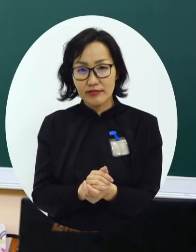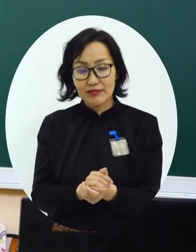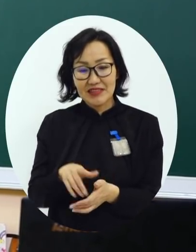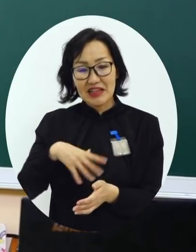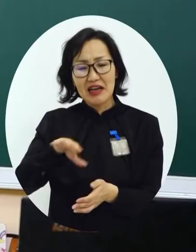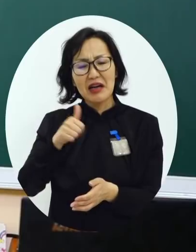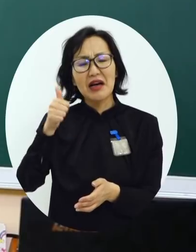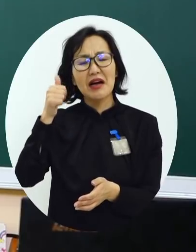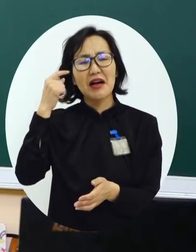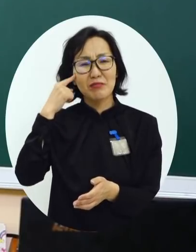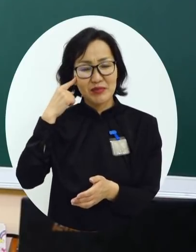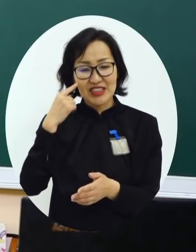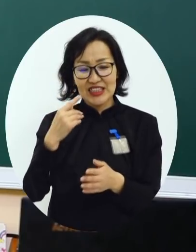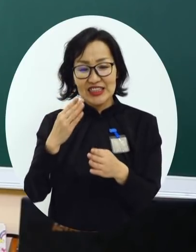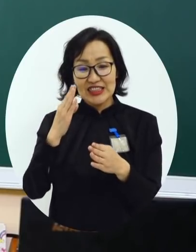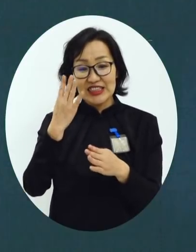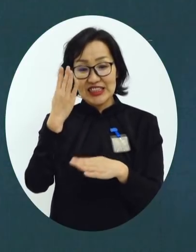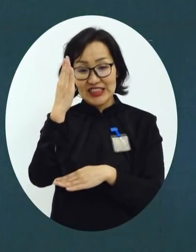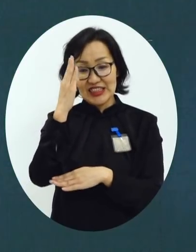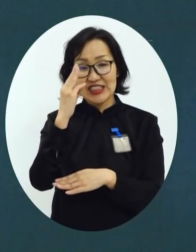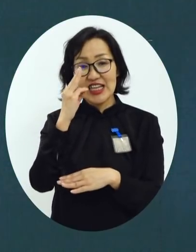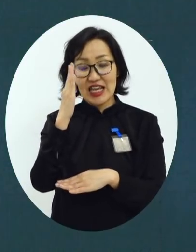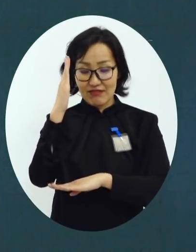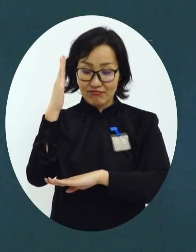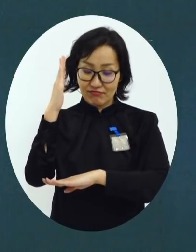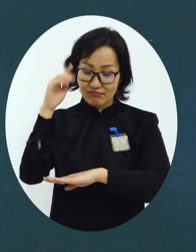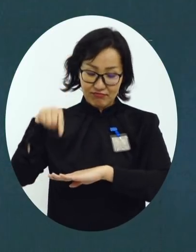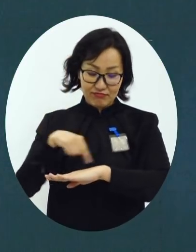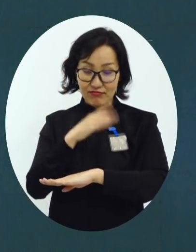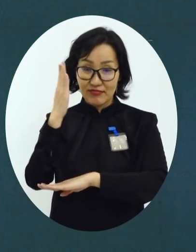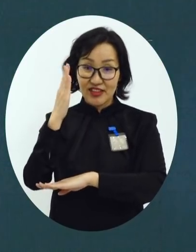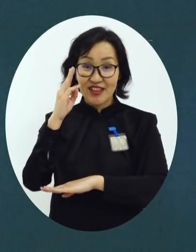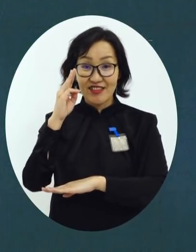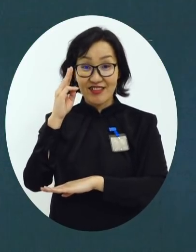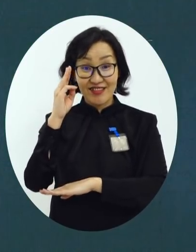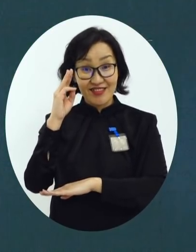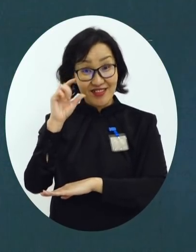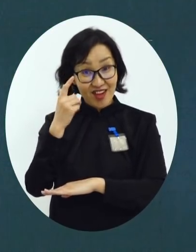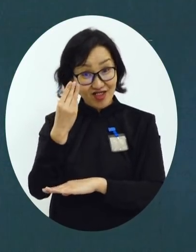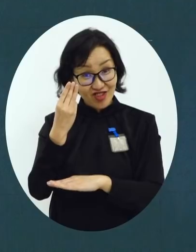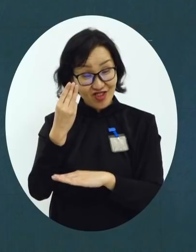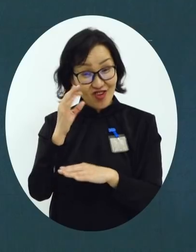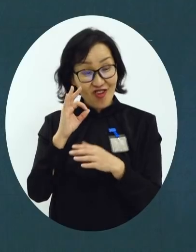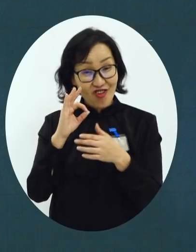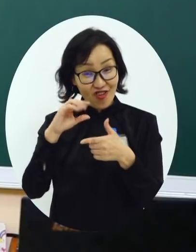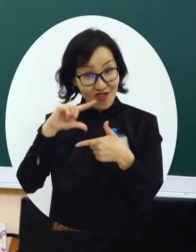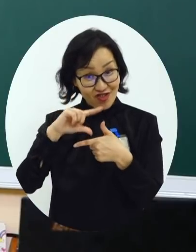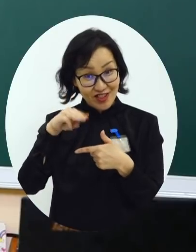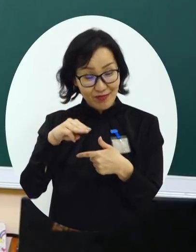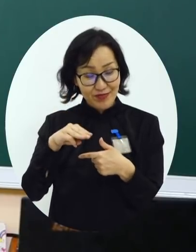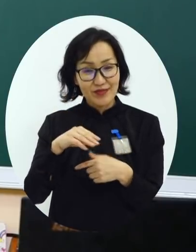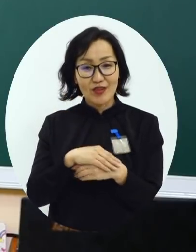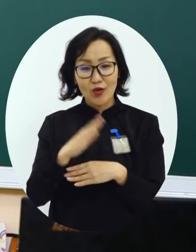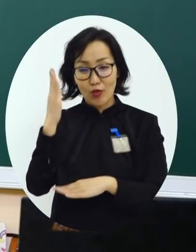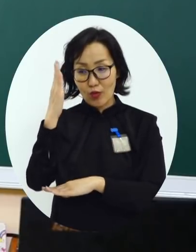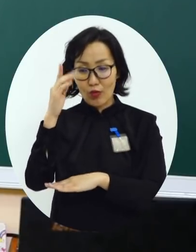За бидний хамгийн сайн мэддэг өөр хэлбэл 90 градусын өнцөг маань тэгш өнцөг. За тэгш өнцөг дээр гурвалжин үүсгэхийн тулд за энд